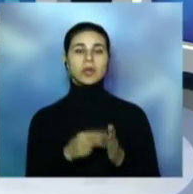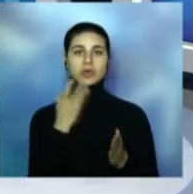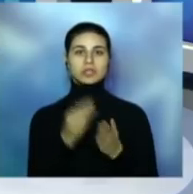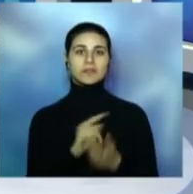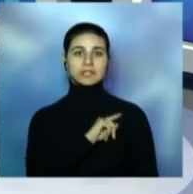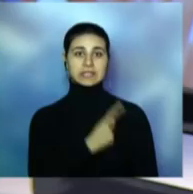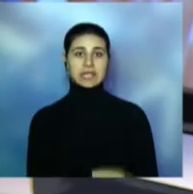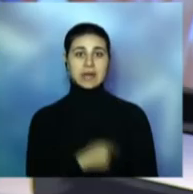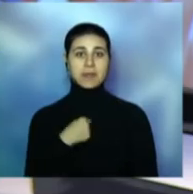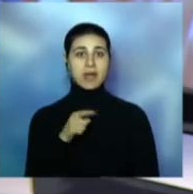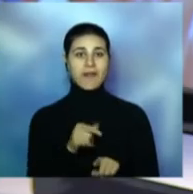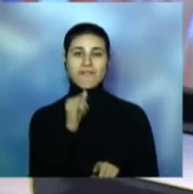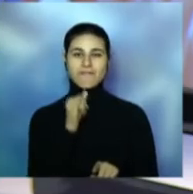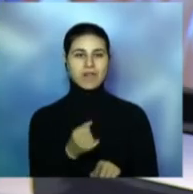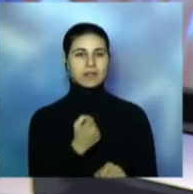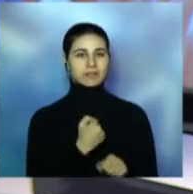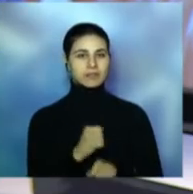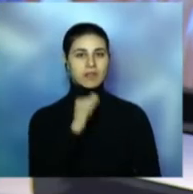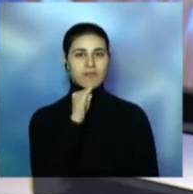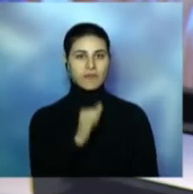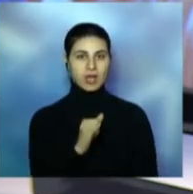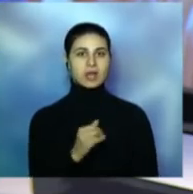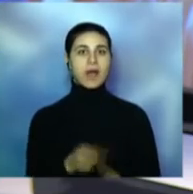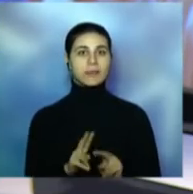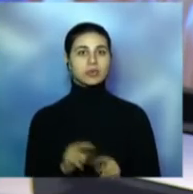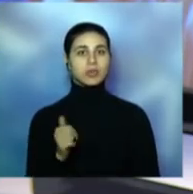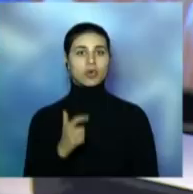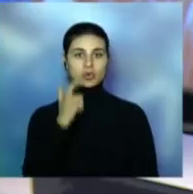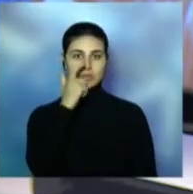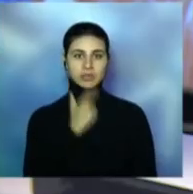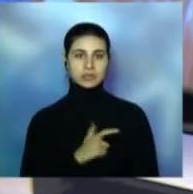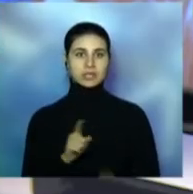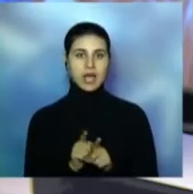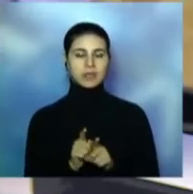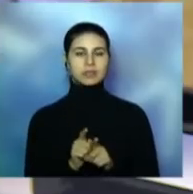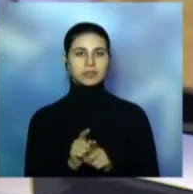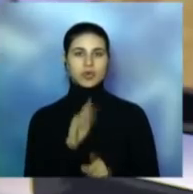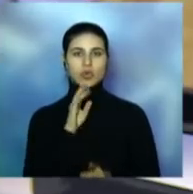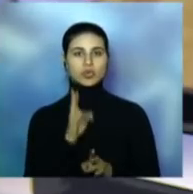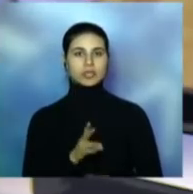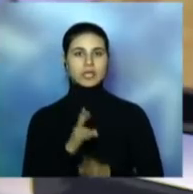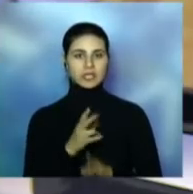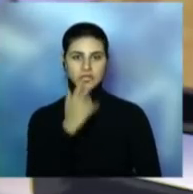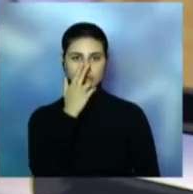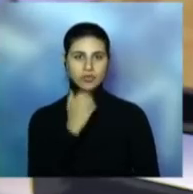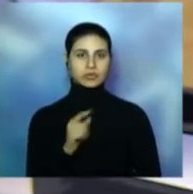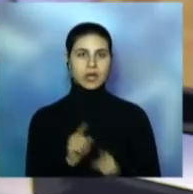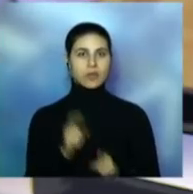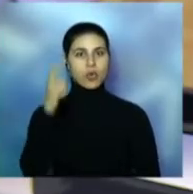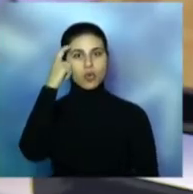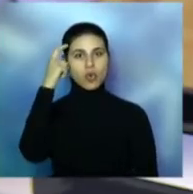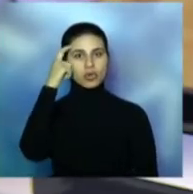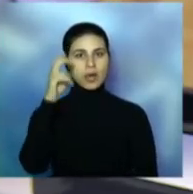თავის ძალა, რომ მე ახლა ამ ვიღაცას ვერ მოვერევი ფიზიკურად და ამიტომ როგორც ფიზიკურად ნაკლებ განვითარებულ ადამიანებს ჩვევიათ, ავითარებენ